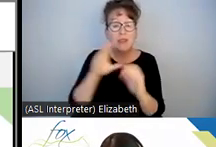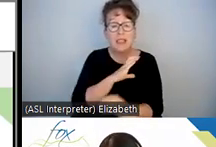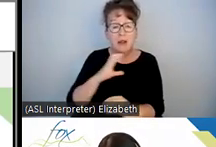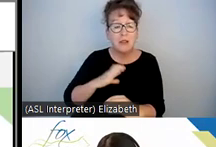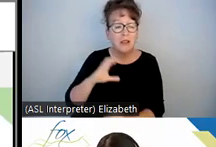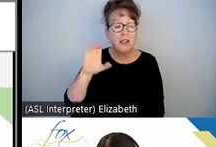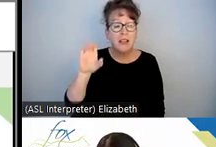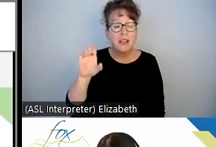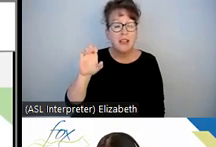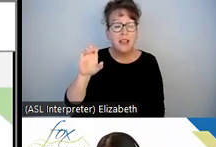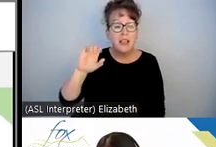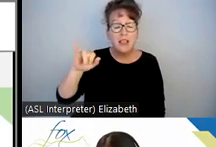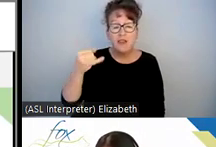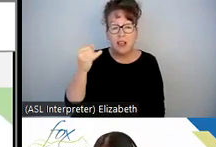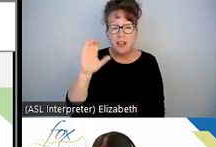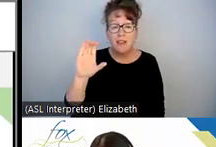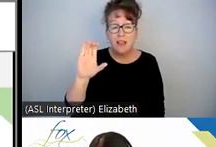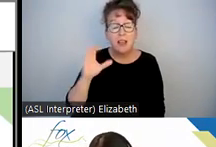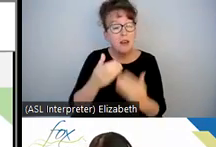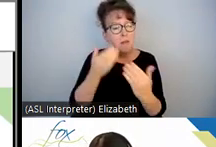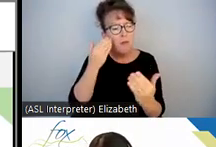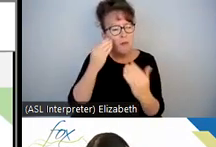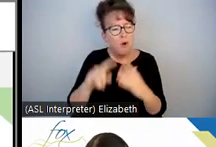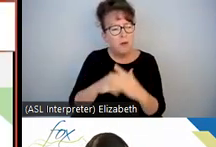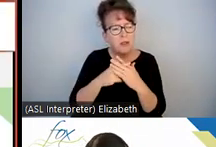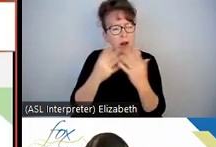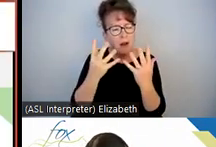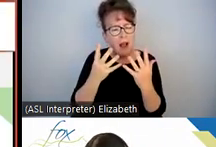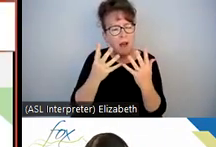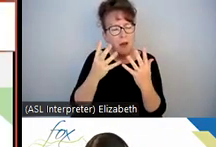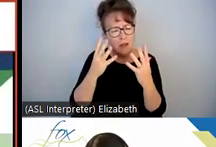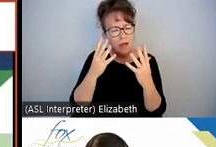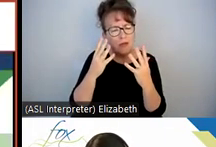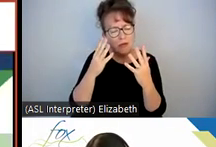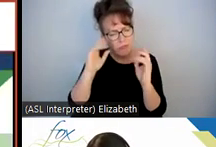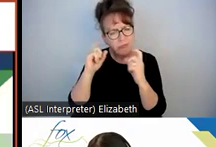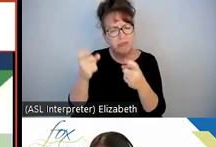Before I get to... trước khi tôi bắt đầu thì tôi muốn